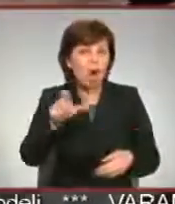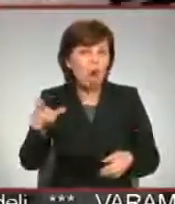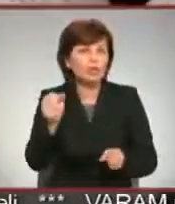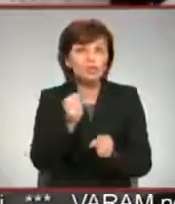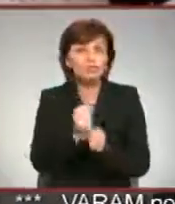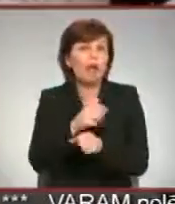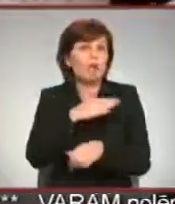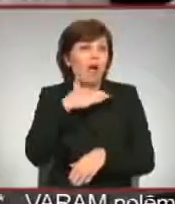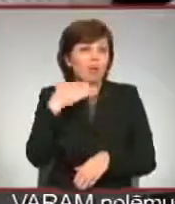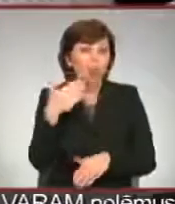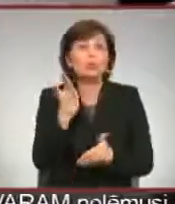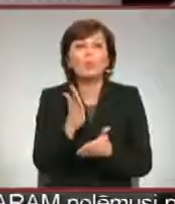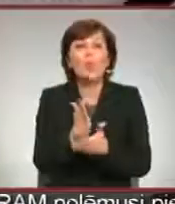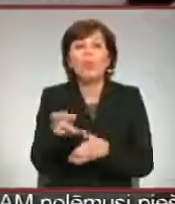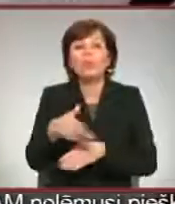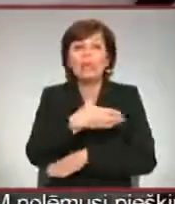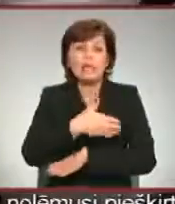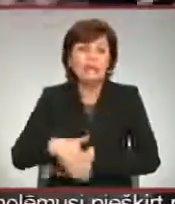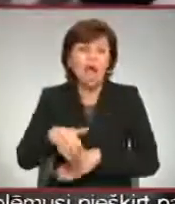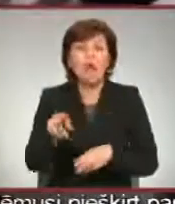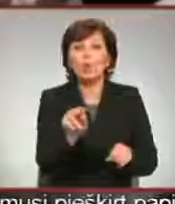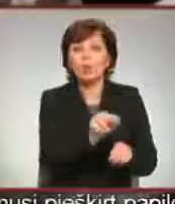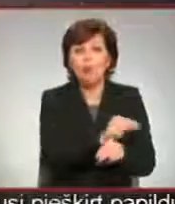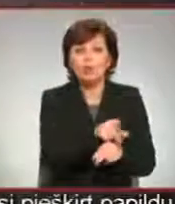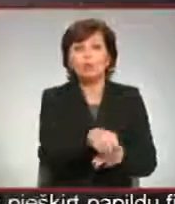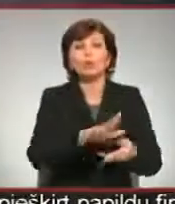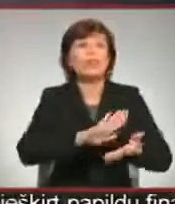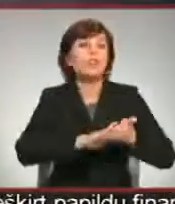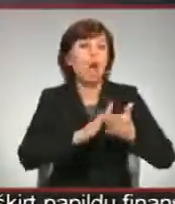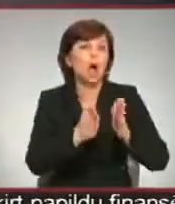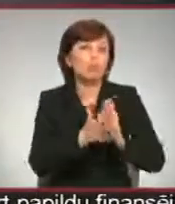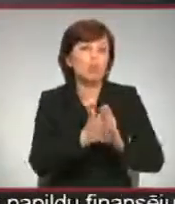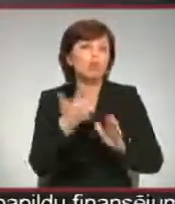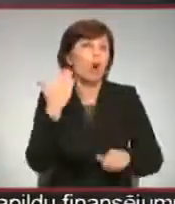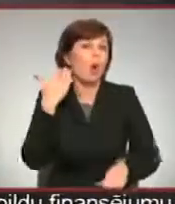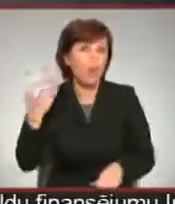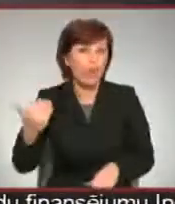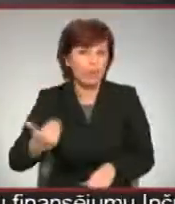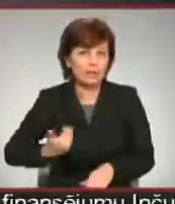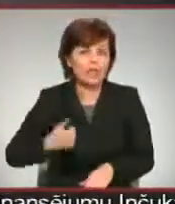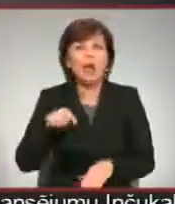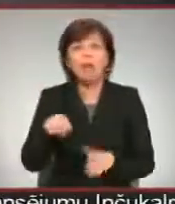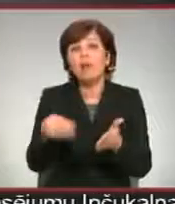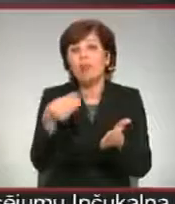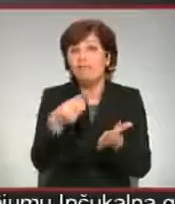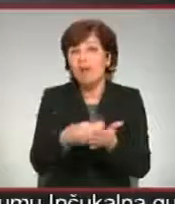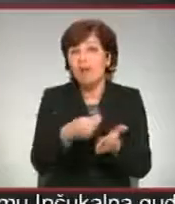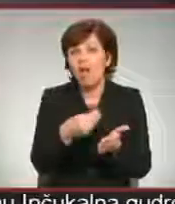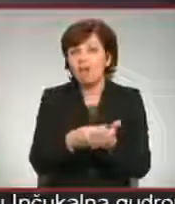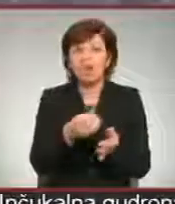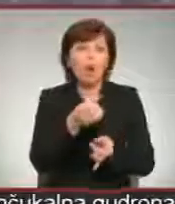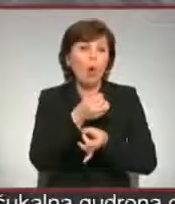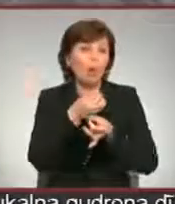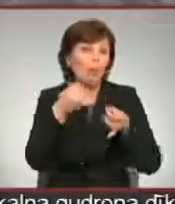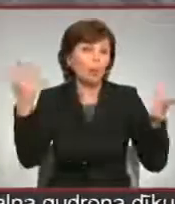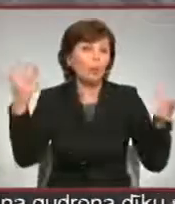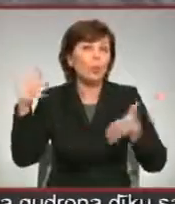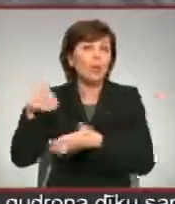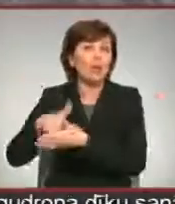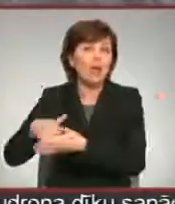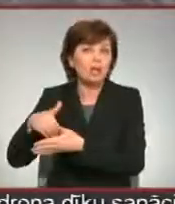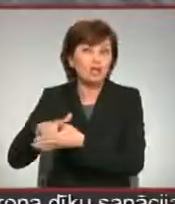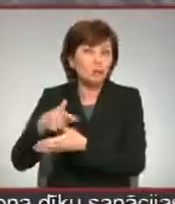seno ielu rekonstrukcija, tad arī vienojušies par Kuldīgu. Kuldīgas vērtība, manuprāt, no tāda kultūra vēsturiskā un arheoloģiskā